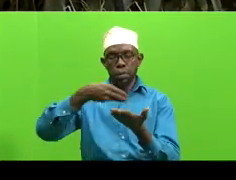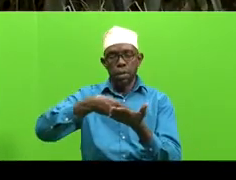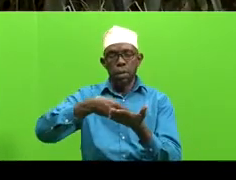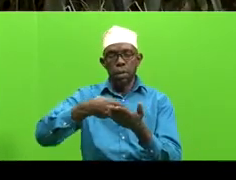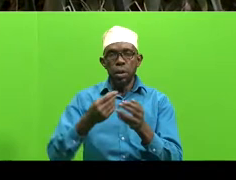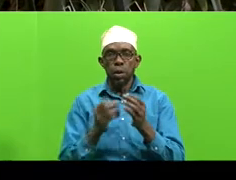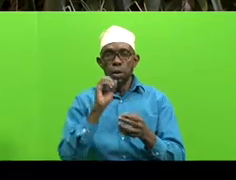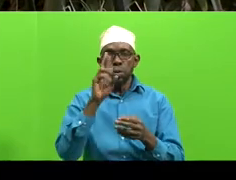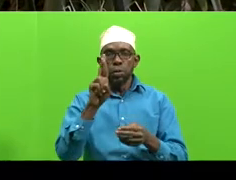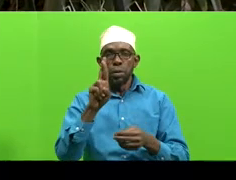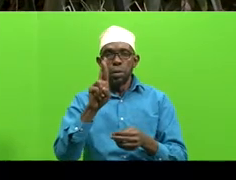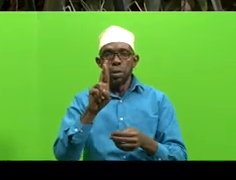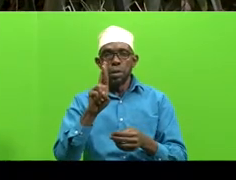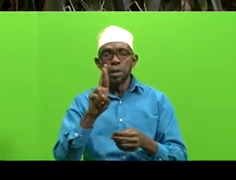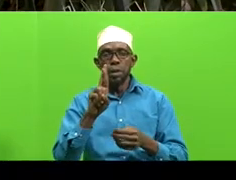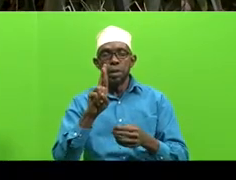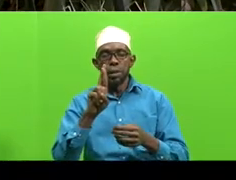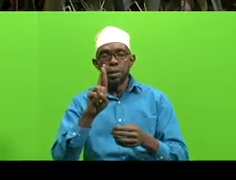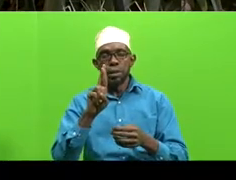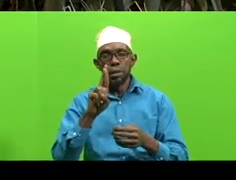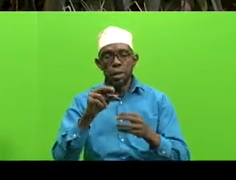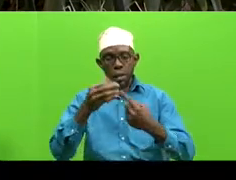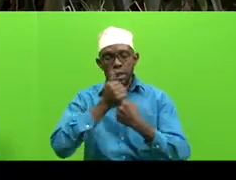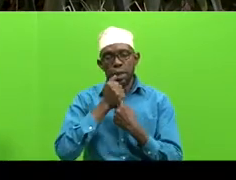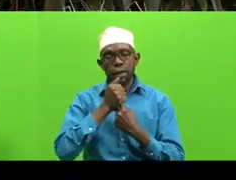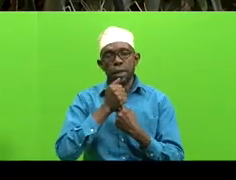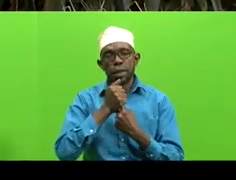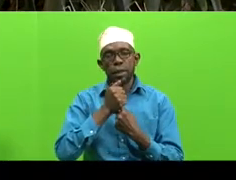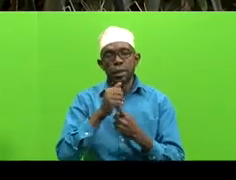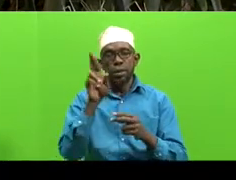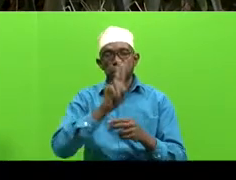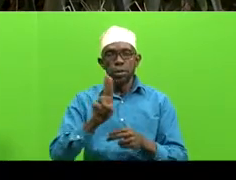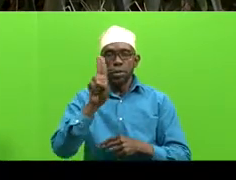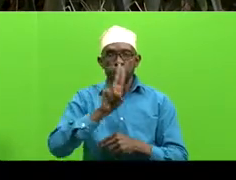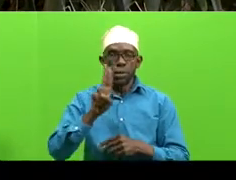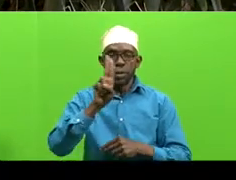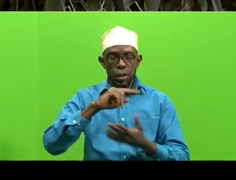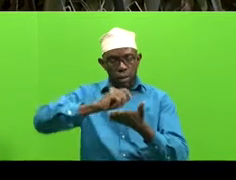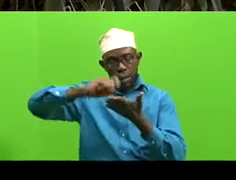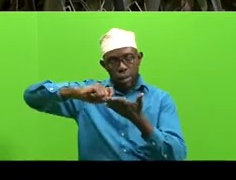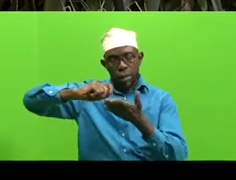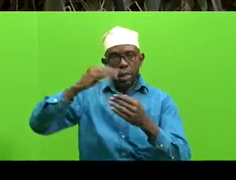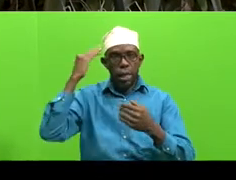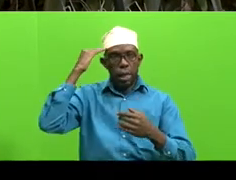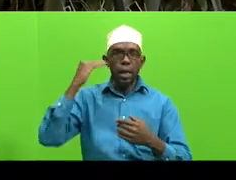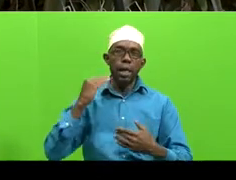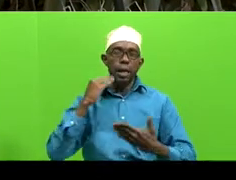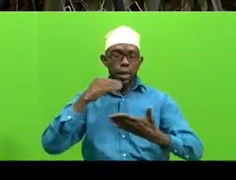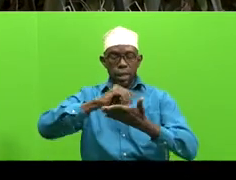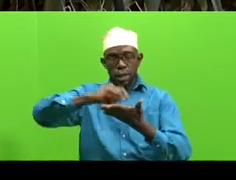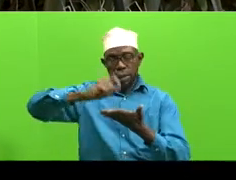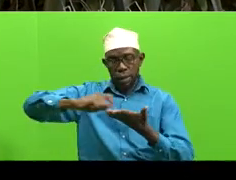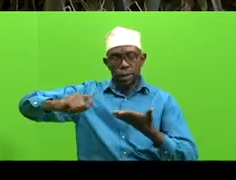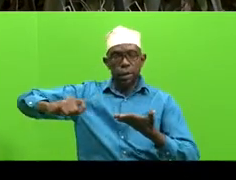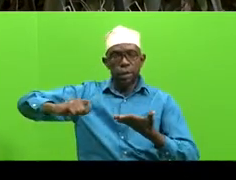Ama hata katika hizi blogs unapata sasa atatumia fursa andike pale kichwa fulani ili kuvutia watu, alafu